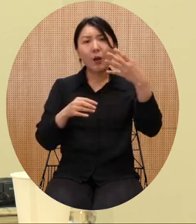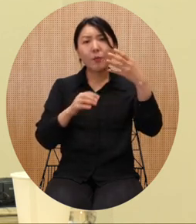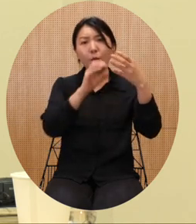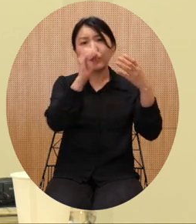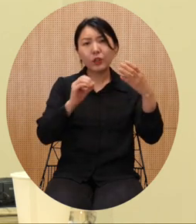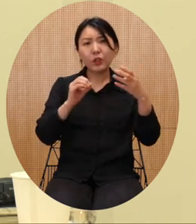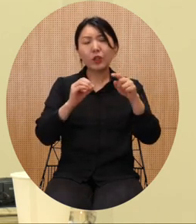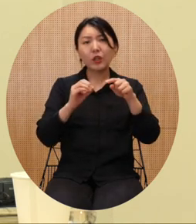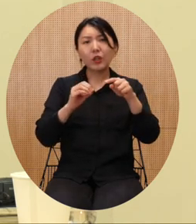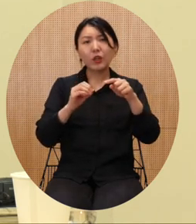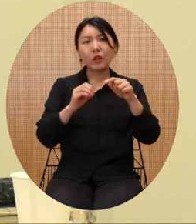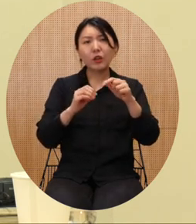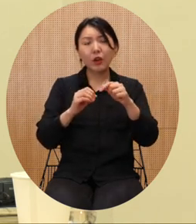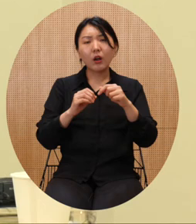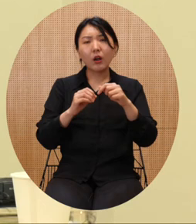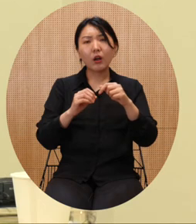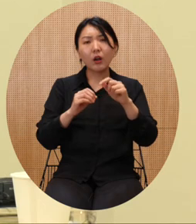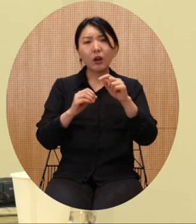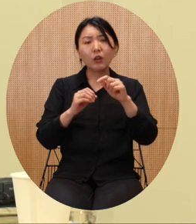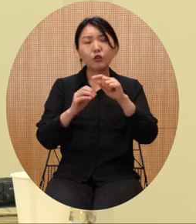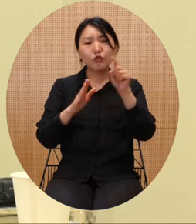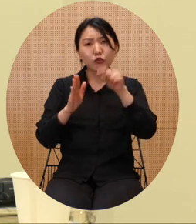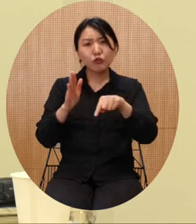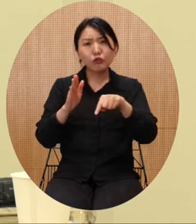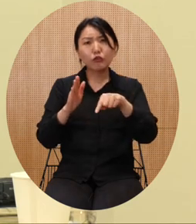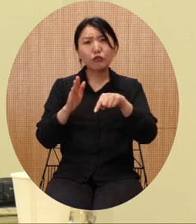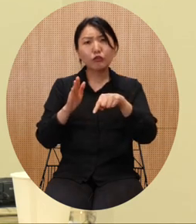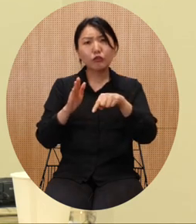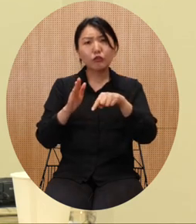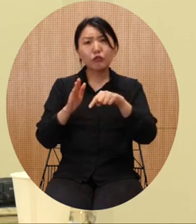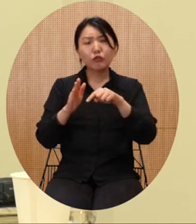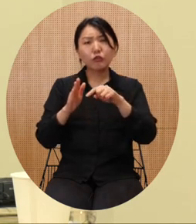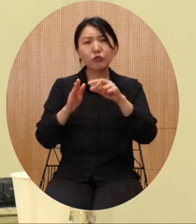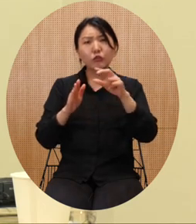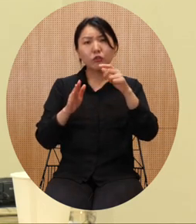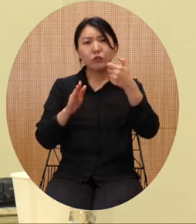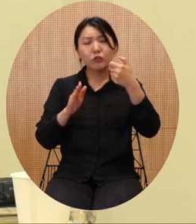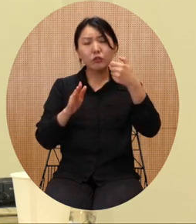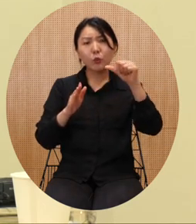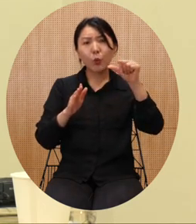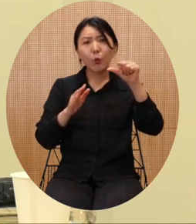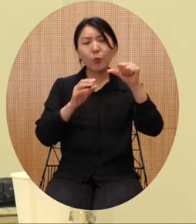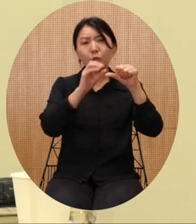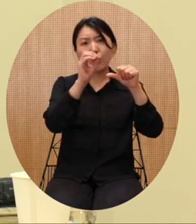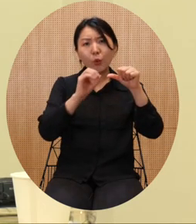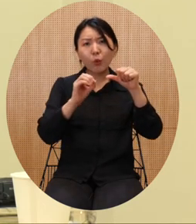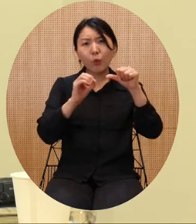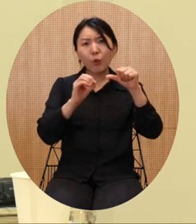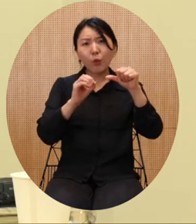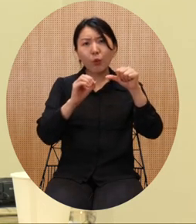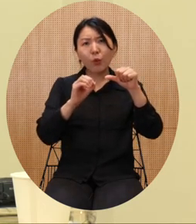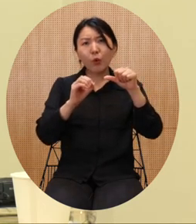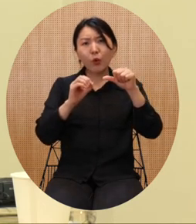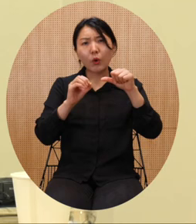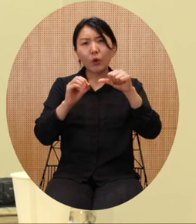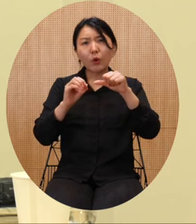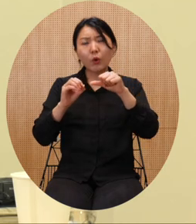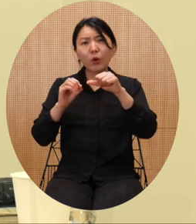26.4%에 달하며, 그 중에서 면적이 넓어진 경우가 65.4%, 방위 개수가 많아진